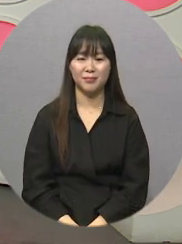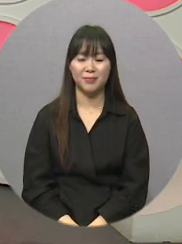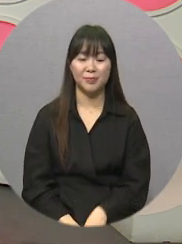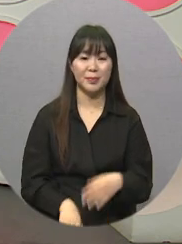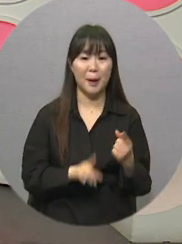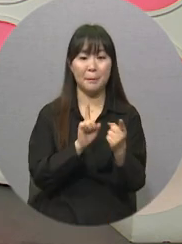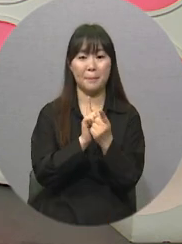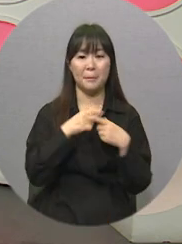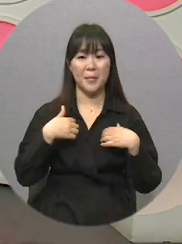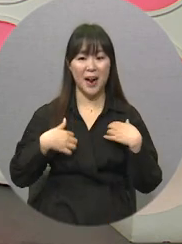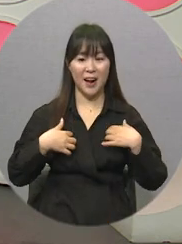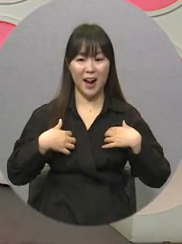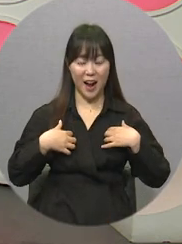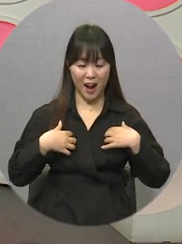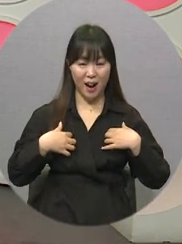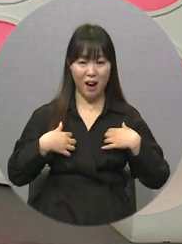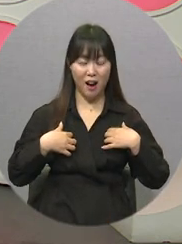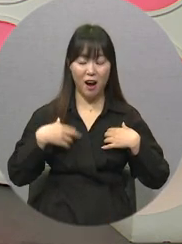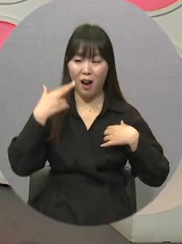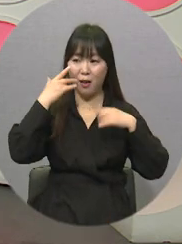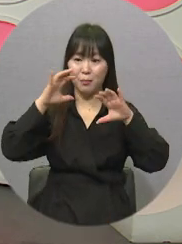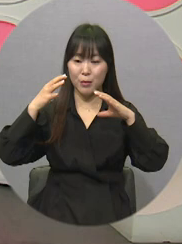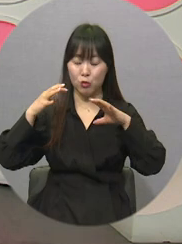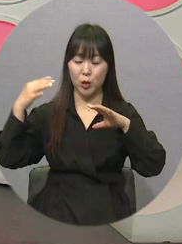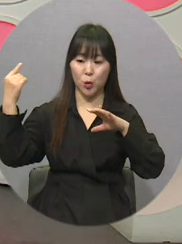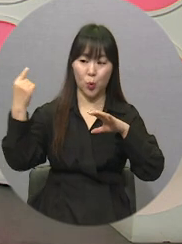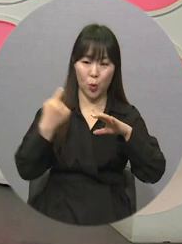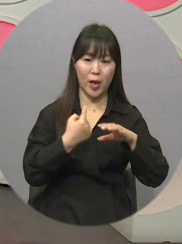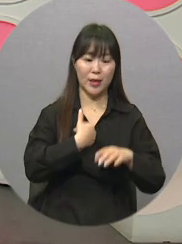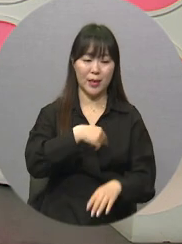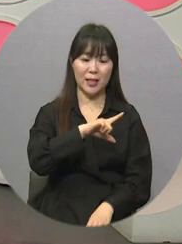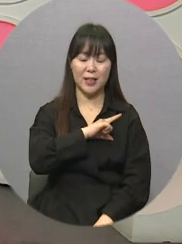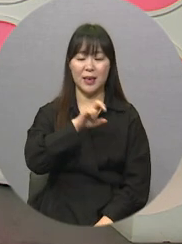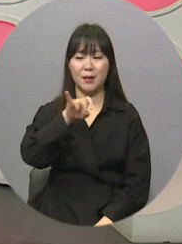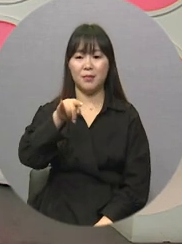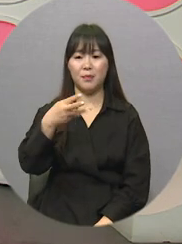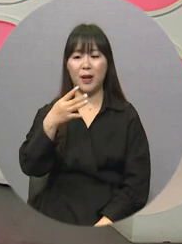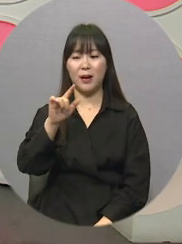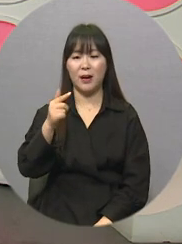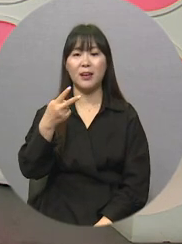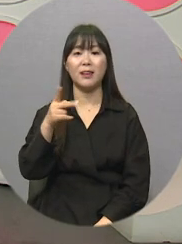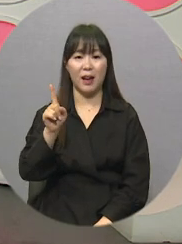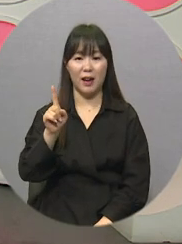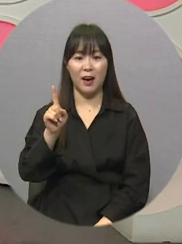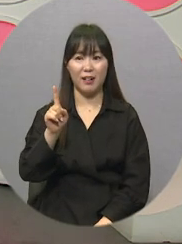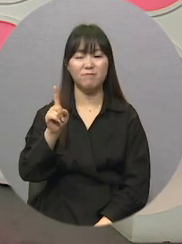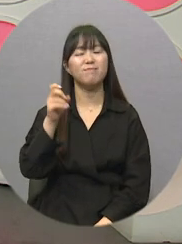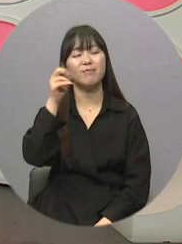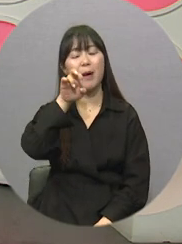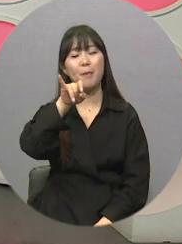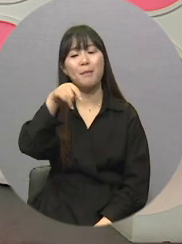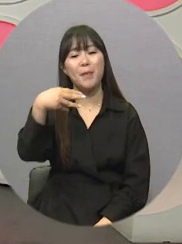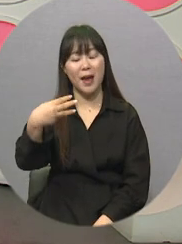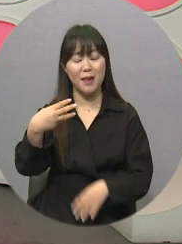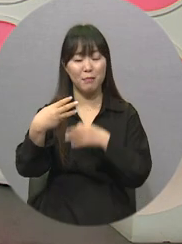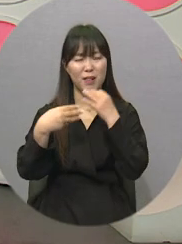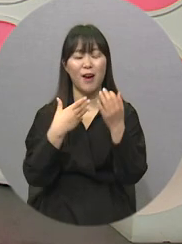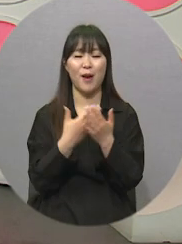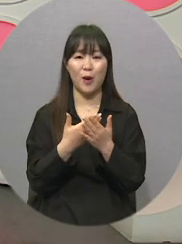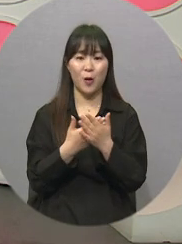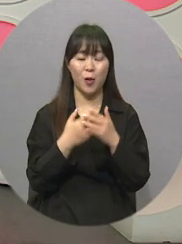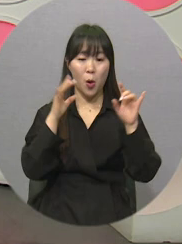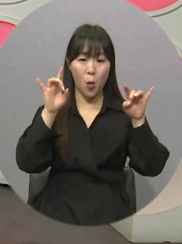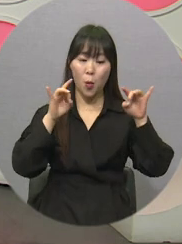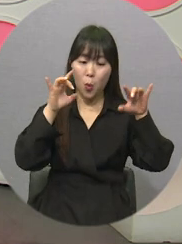만나서 반가워. 나는 미국에서 온 멜린다야. 그냥 멜이라고 불러줘. 호주에 살